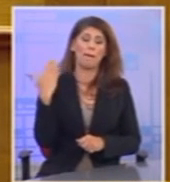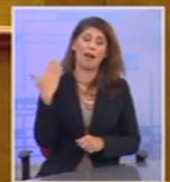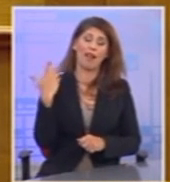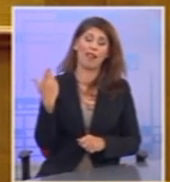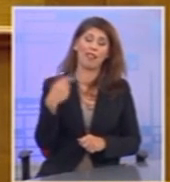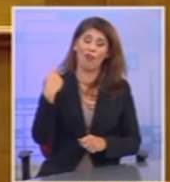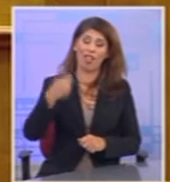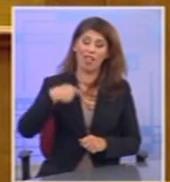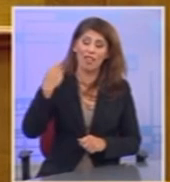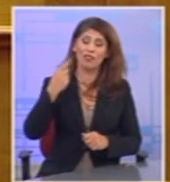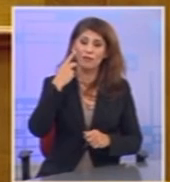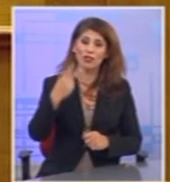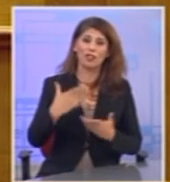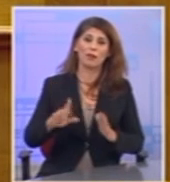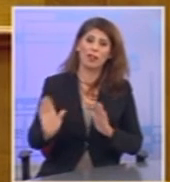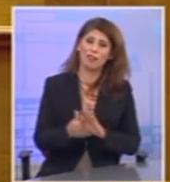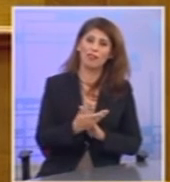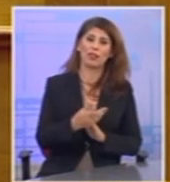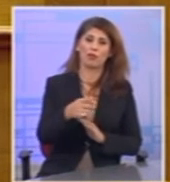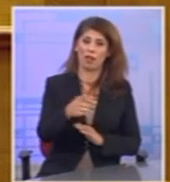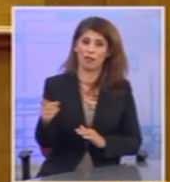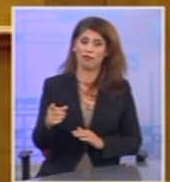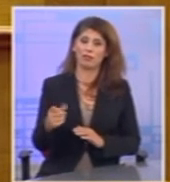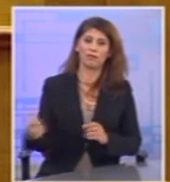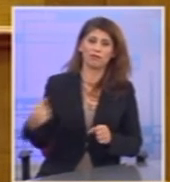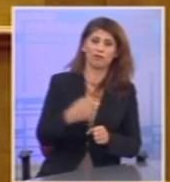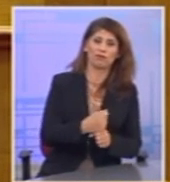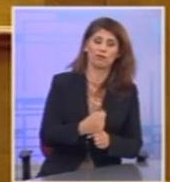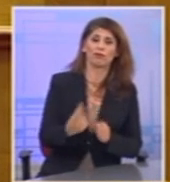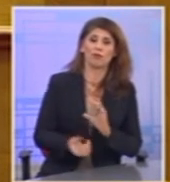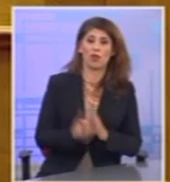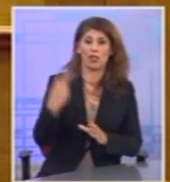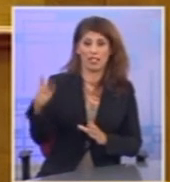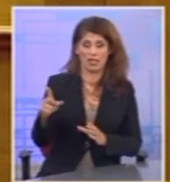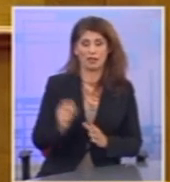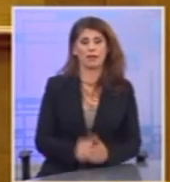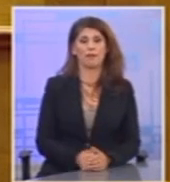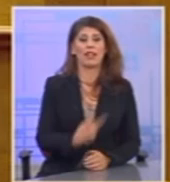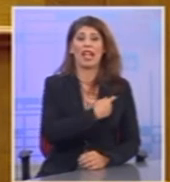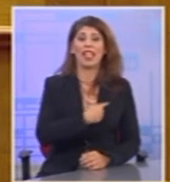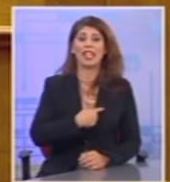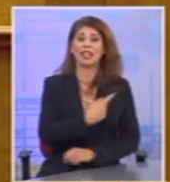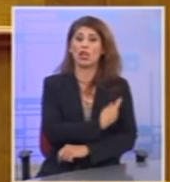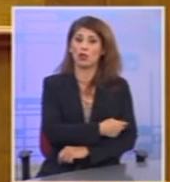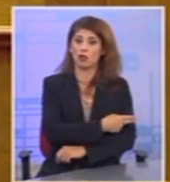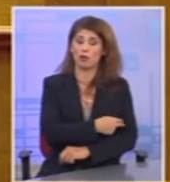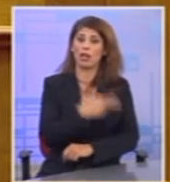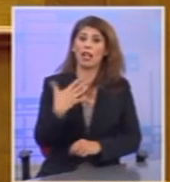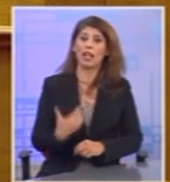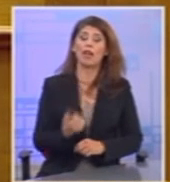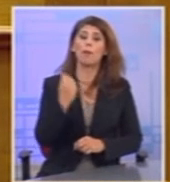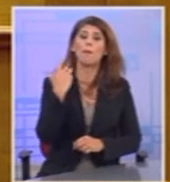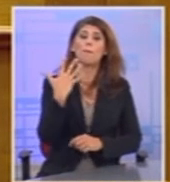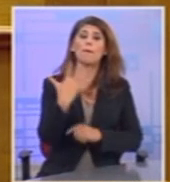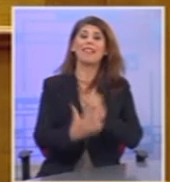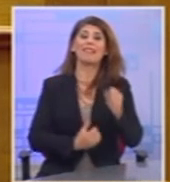ξαναδεί. Να φύγουν αυτοί, να έρθουν κάποιοι δικοί σας. Οι διοικητές των νοσοκομείων, κύριοι συνάδελφοι, έχουν πενταετή